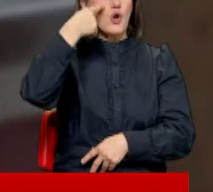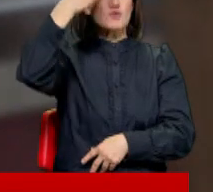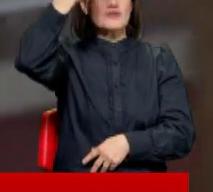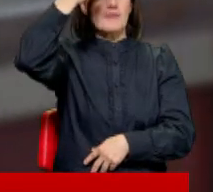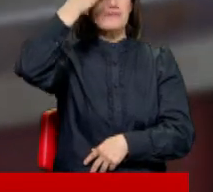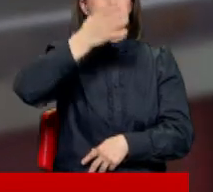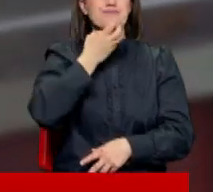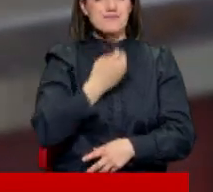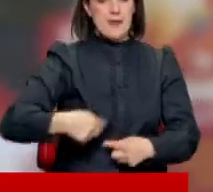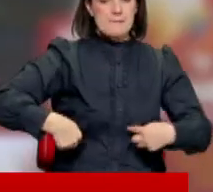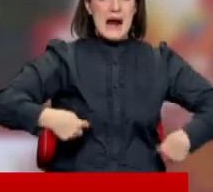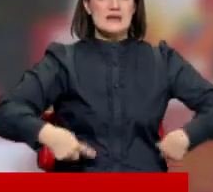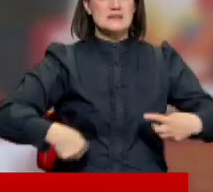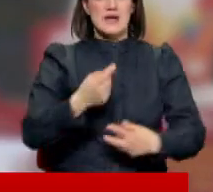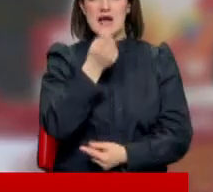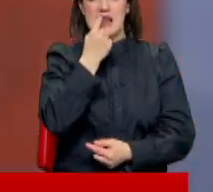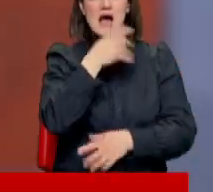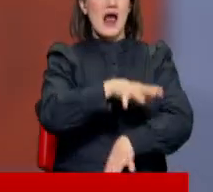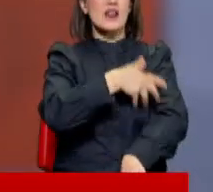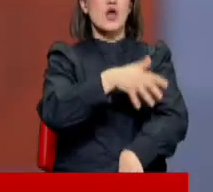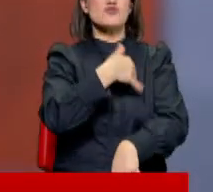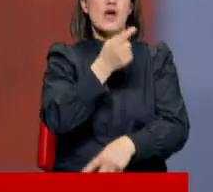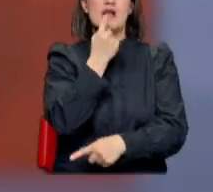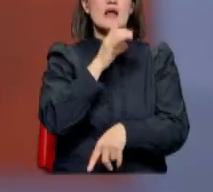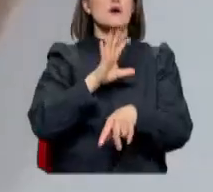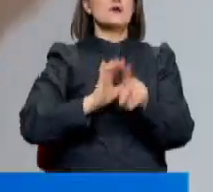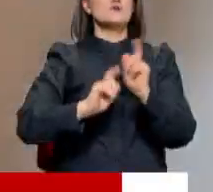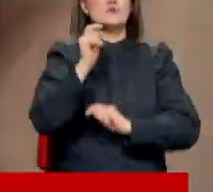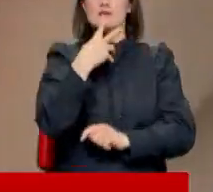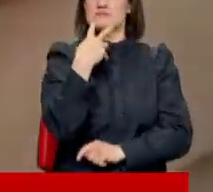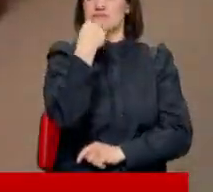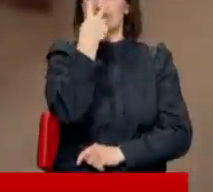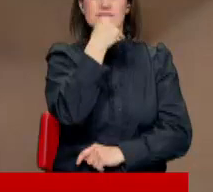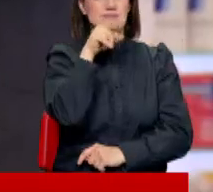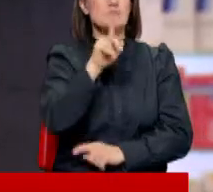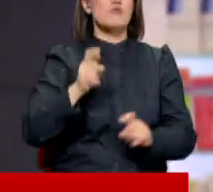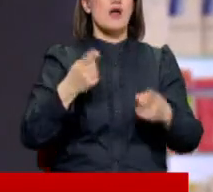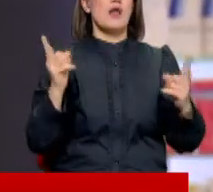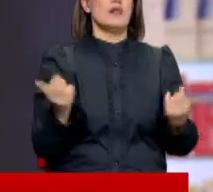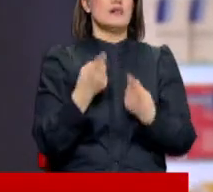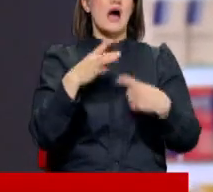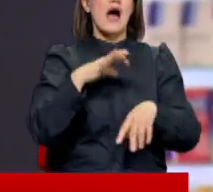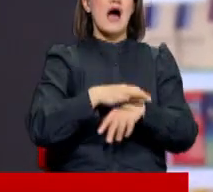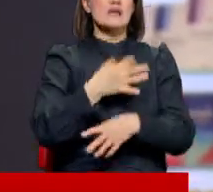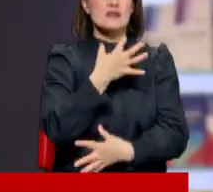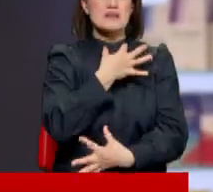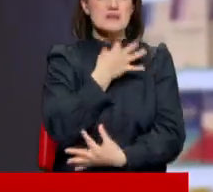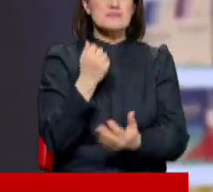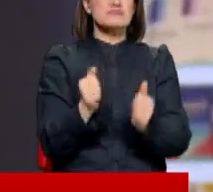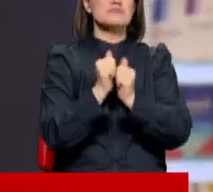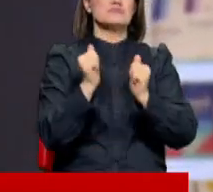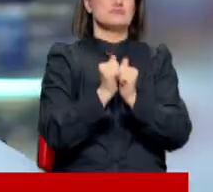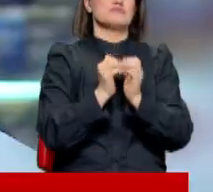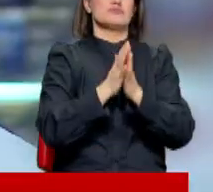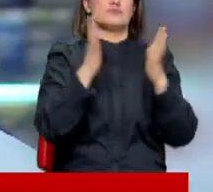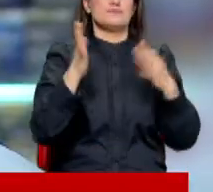damlaları, kronik bağırsak ilaçları ve alerji hastalıklarında kullanılan burun spreyleri bulunamıyor. Hastaların mağduriyeti katlanarak